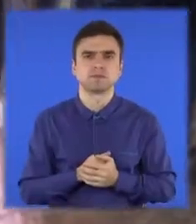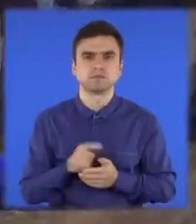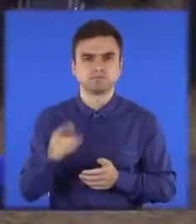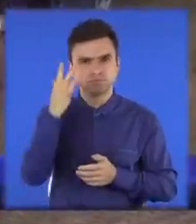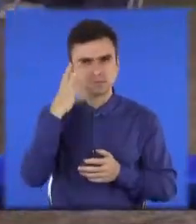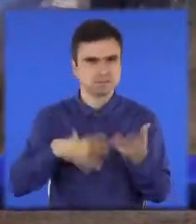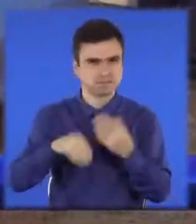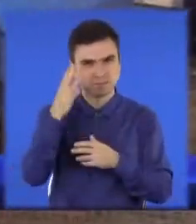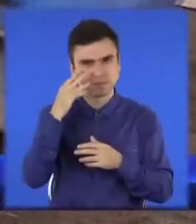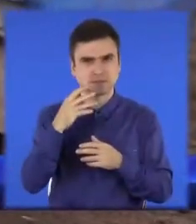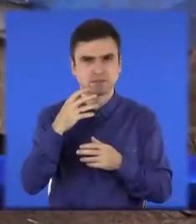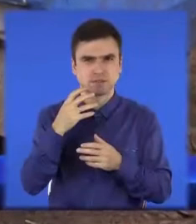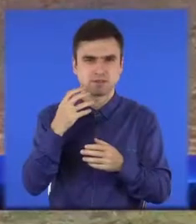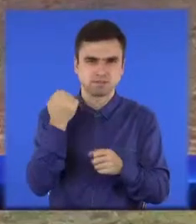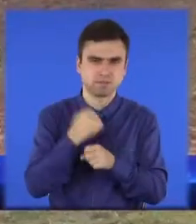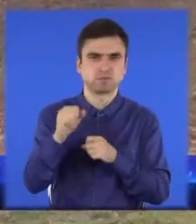чемпіонами.